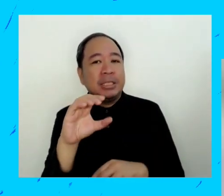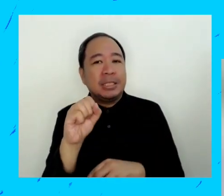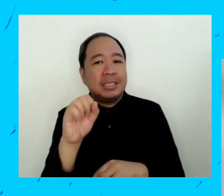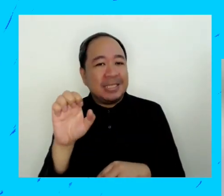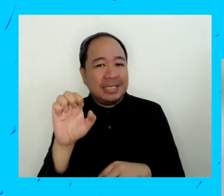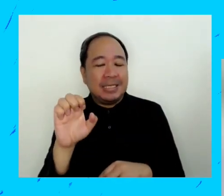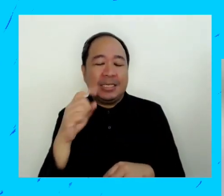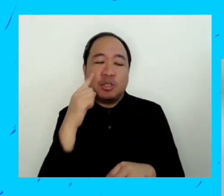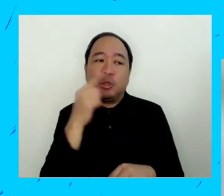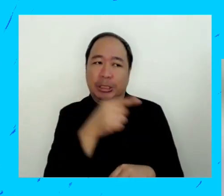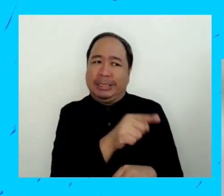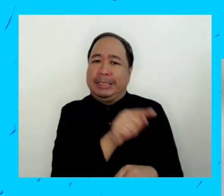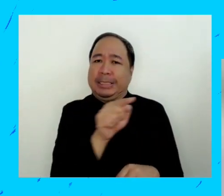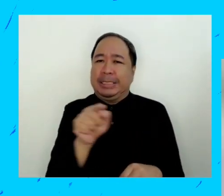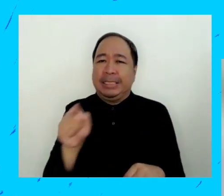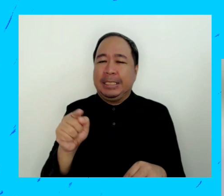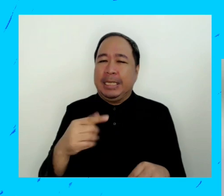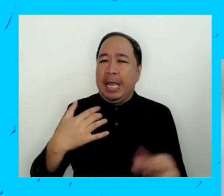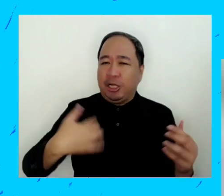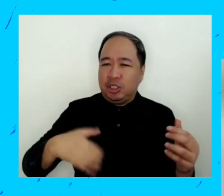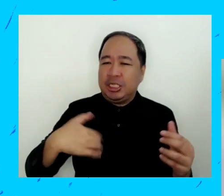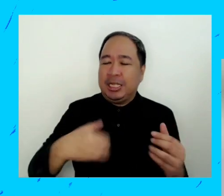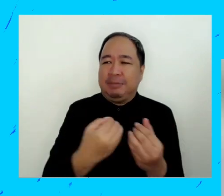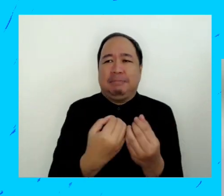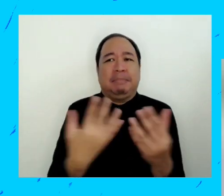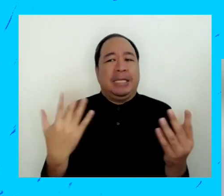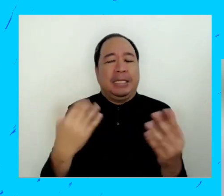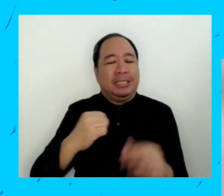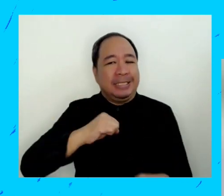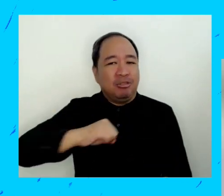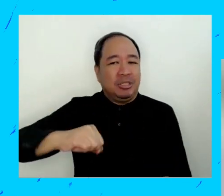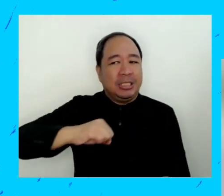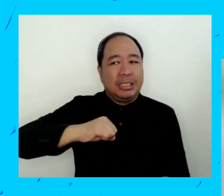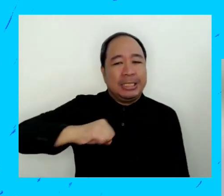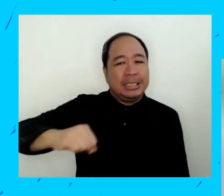de résistance et encore.